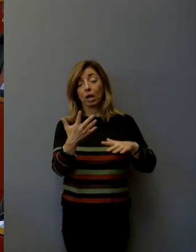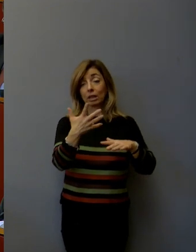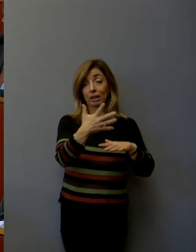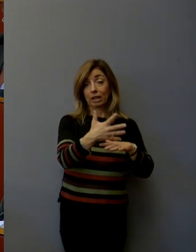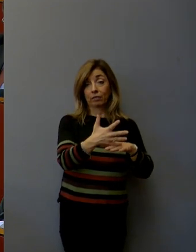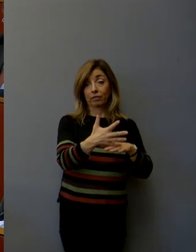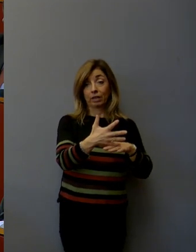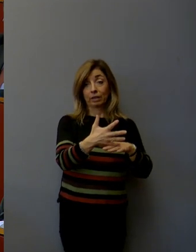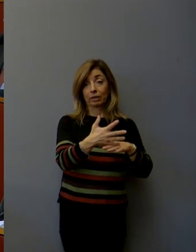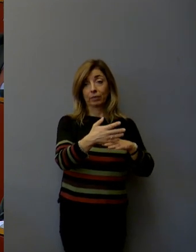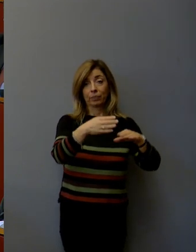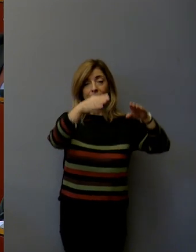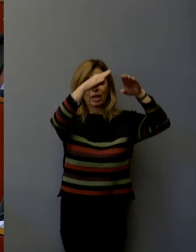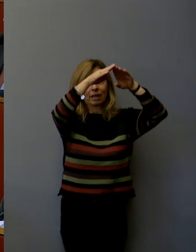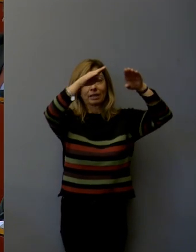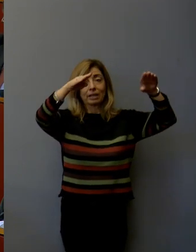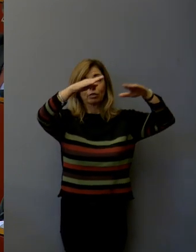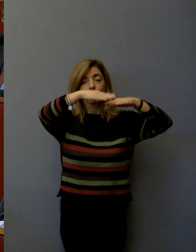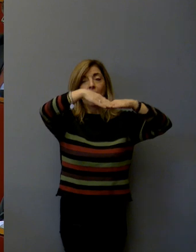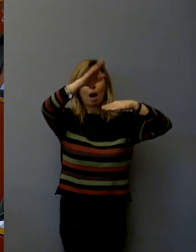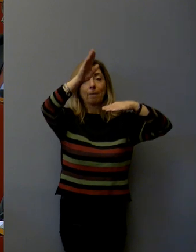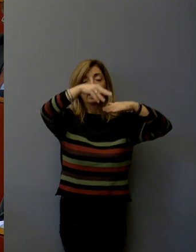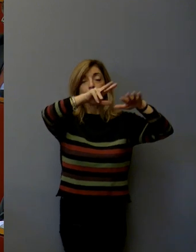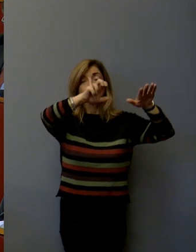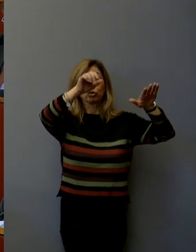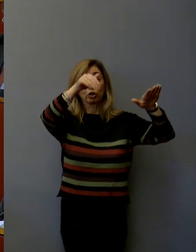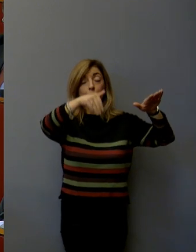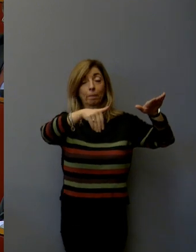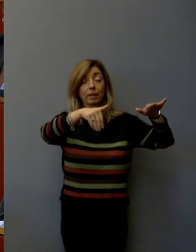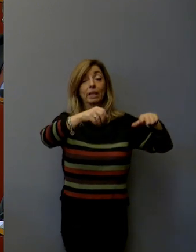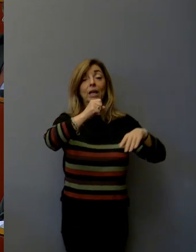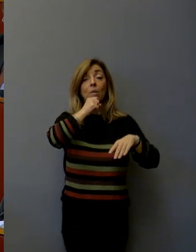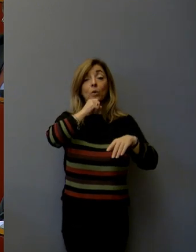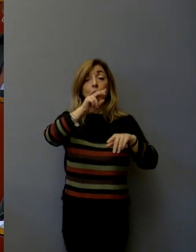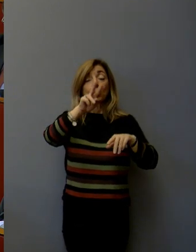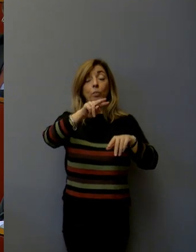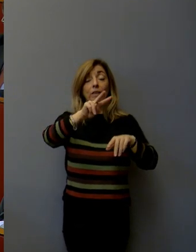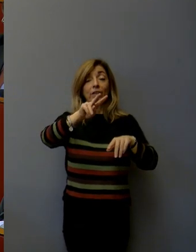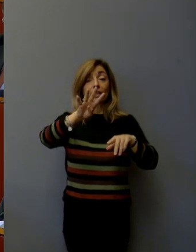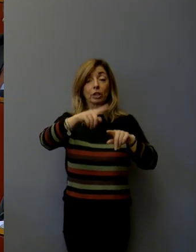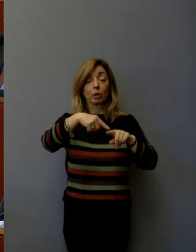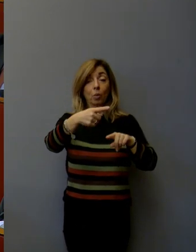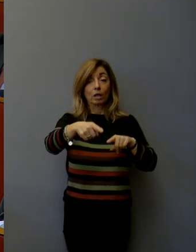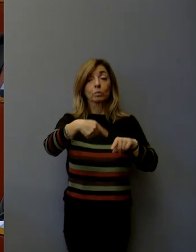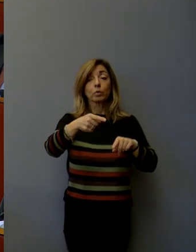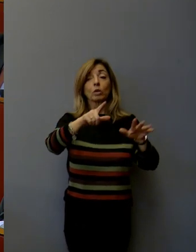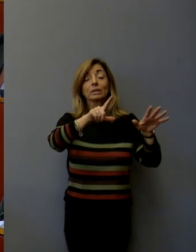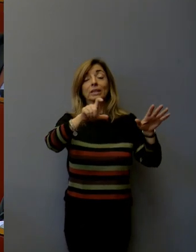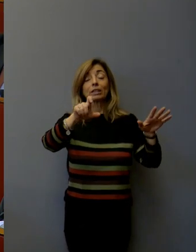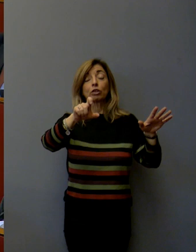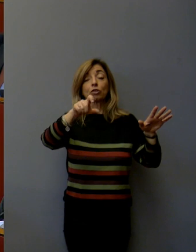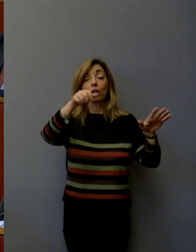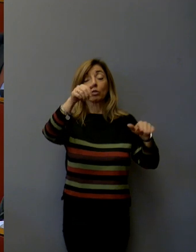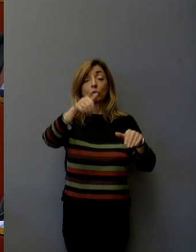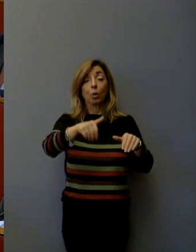tetto in abbaini 800.000 mutuo 2024 700.000 mutuo 2025 ora